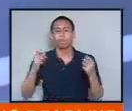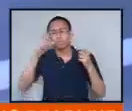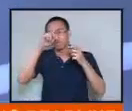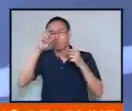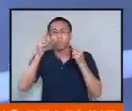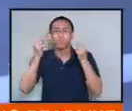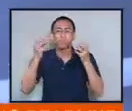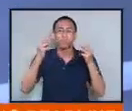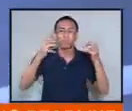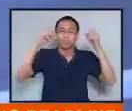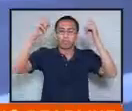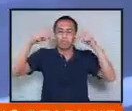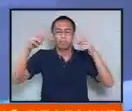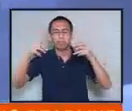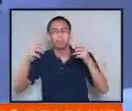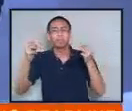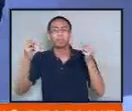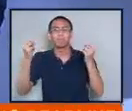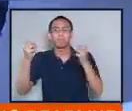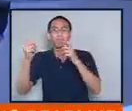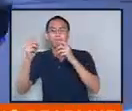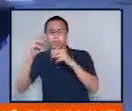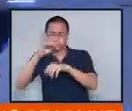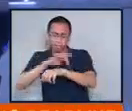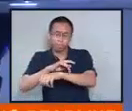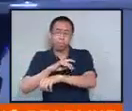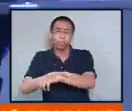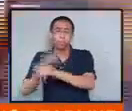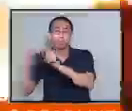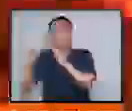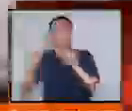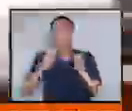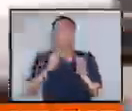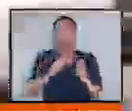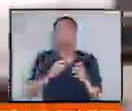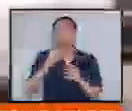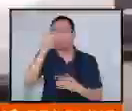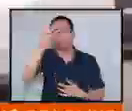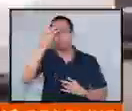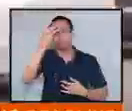pagdami ng mga lamok na nagdadala ng sakit. Umaaksyon si Justin Punsalang.